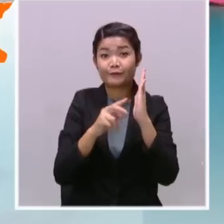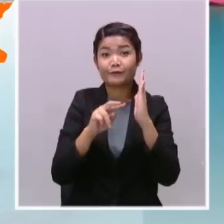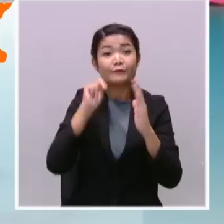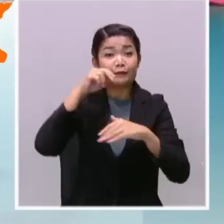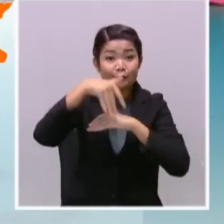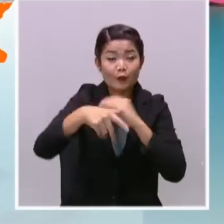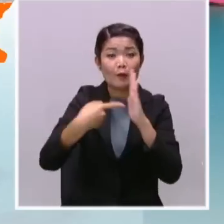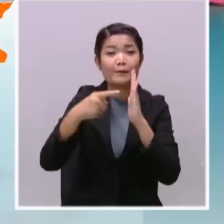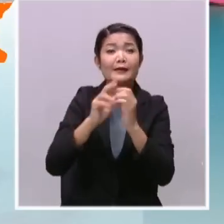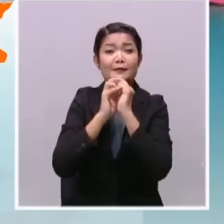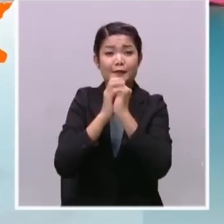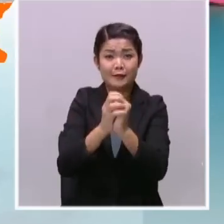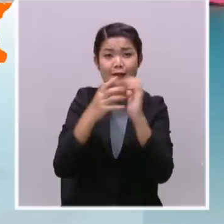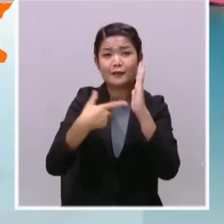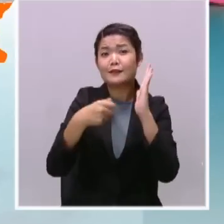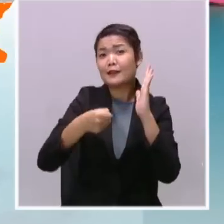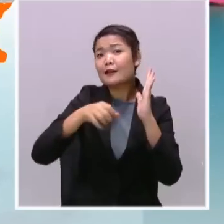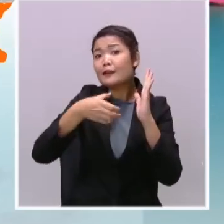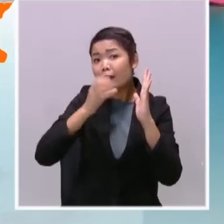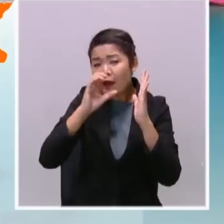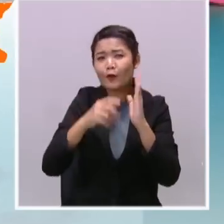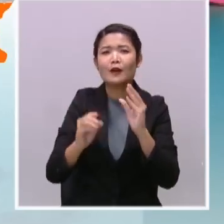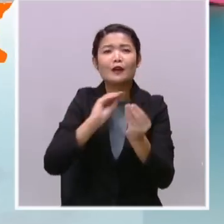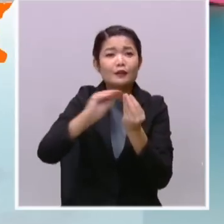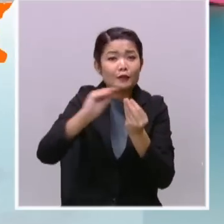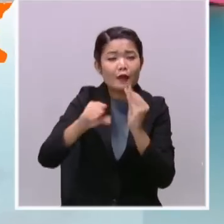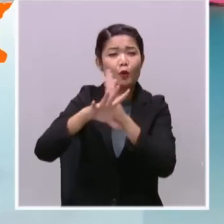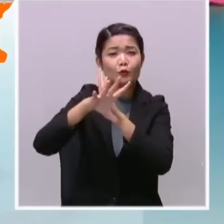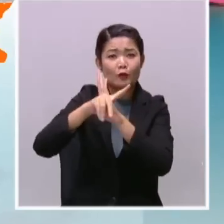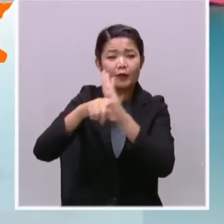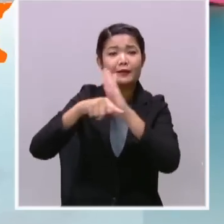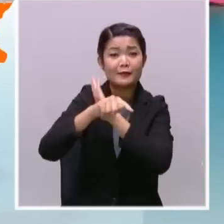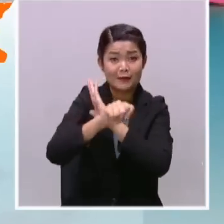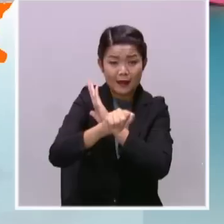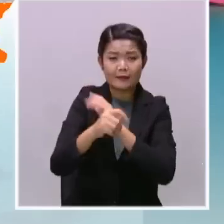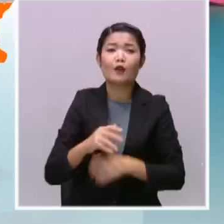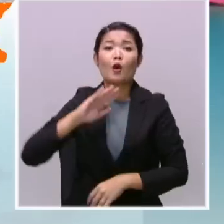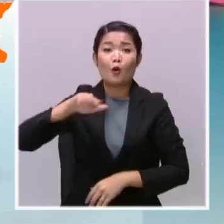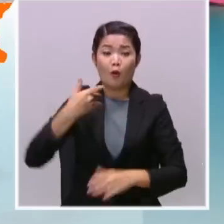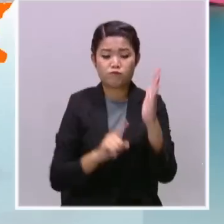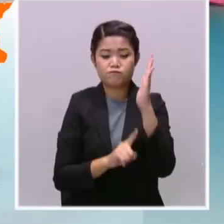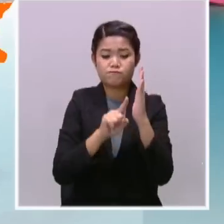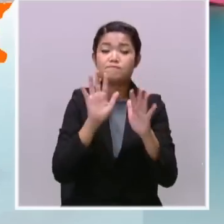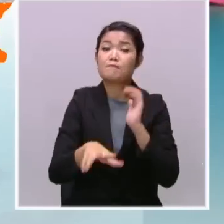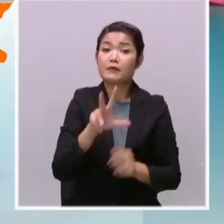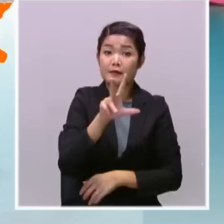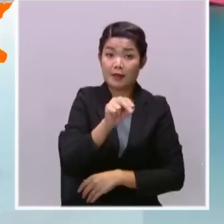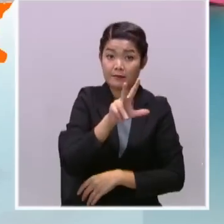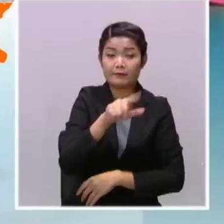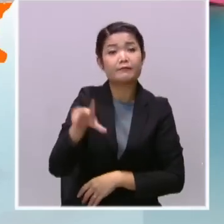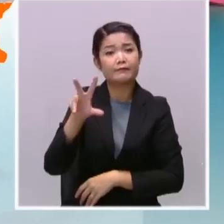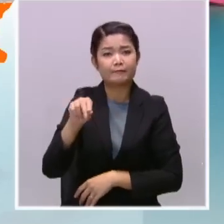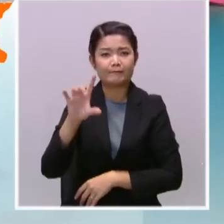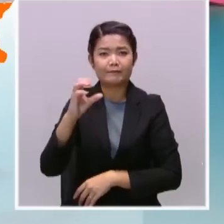นายก ปราจิบุรี สะแก้วถะเชิงเศรา ชนบุรี ตราดอุนหภูมิสูงสุด 33-